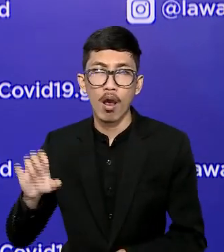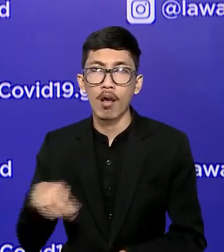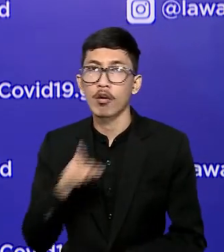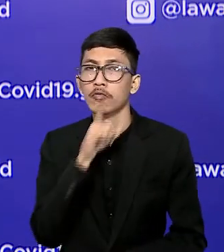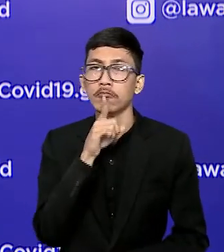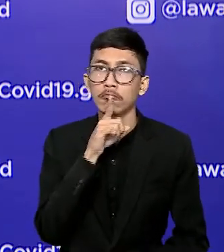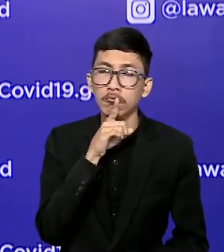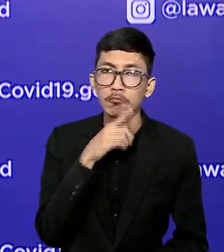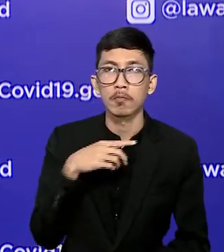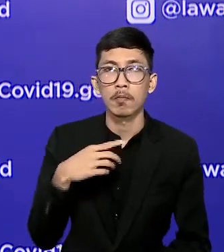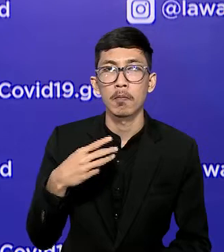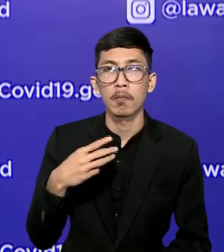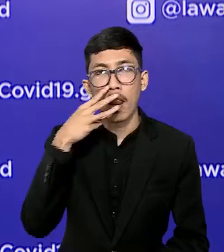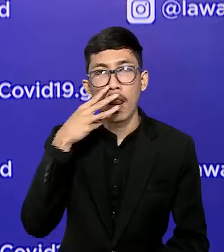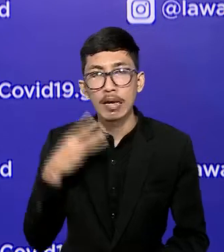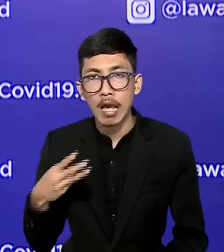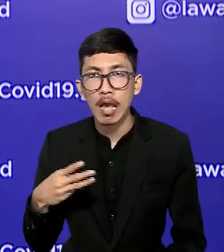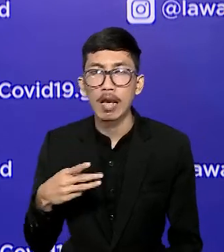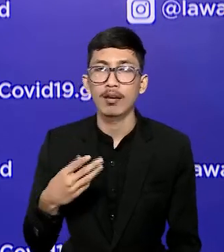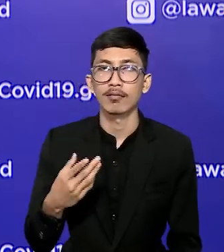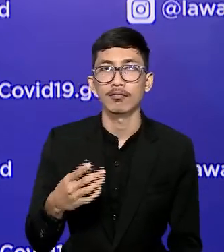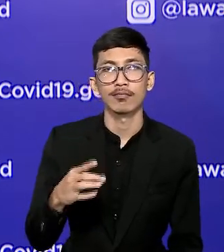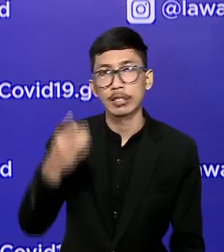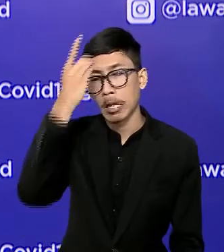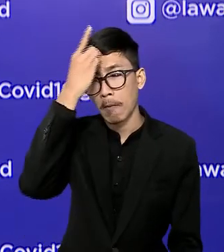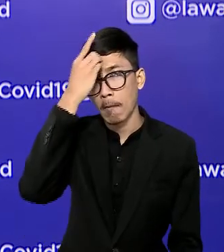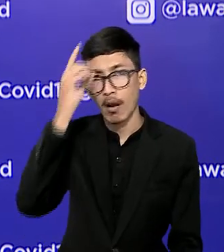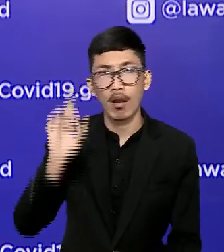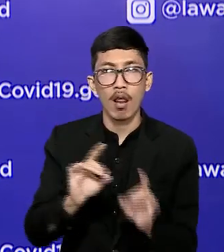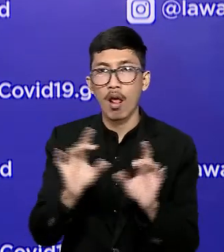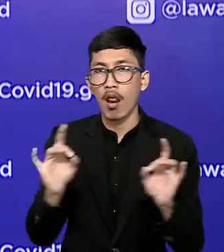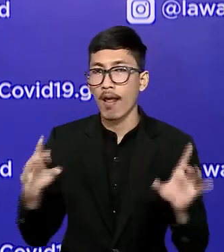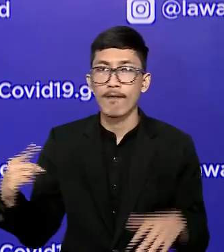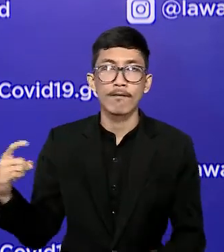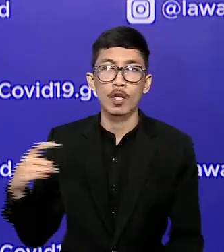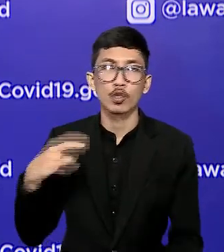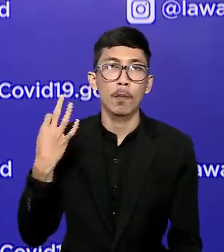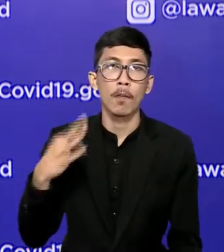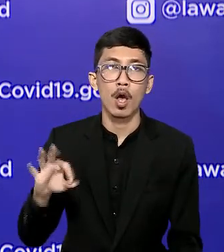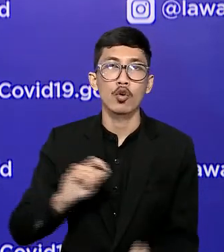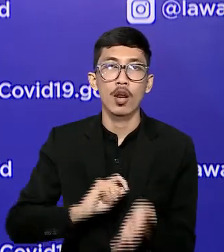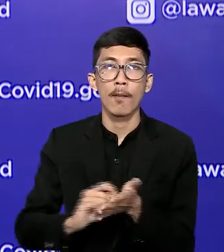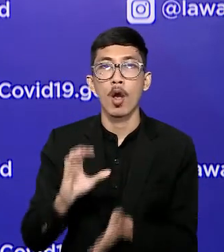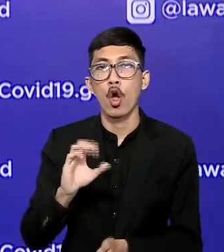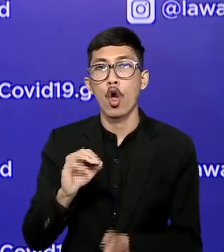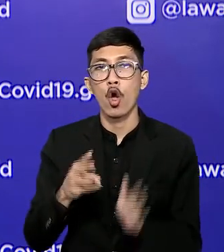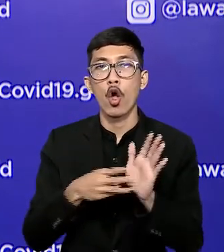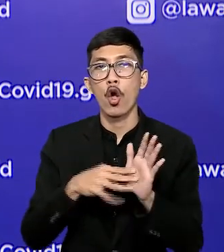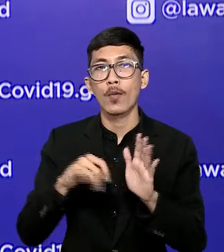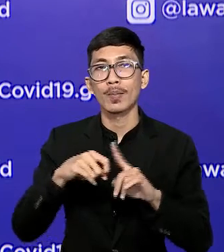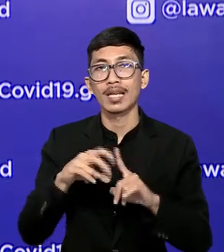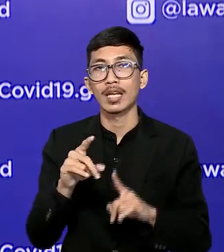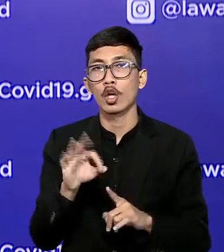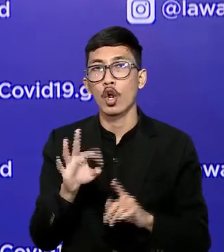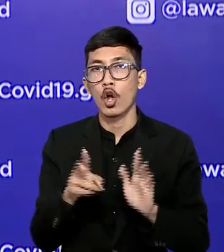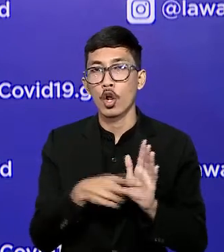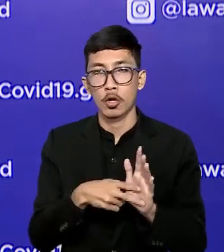mengkonfirmasi adanya varian omicron dan negara-negara tersebut juga melaporkan kenaikan kasus Bagaimana sebetulnya